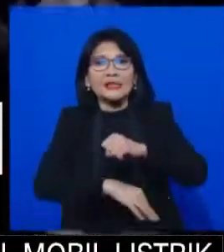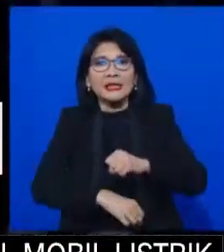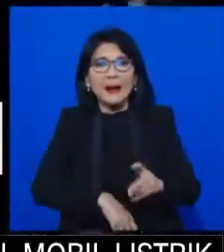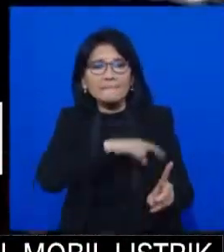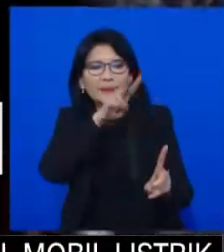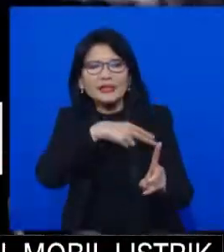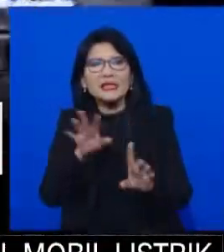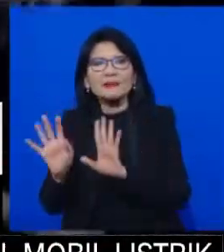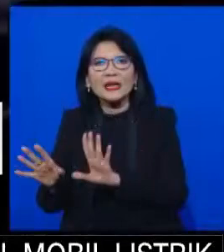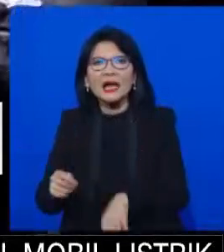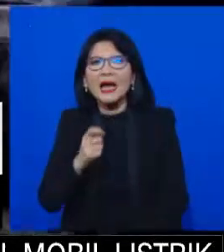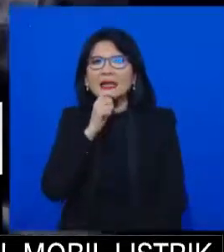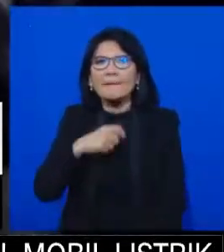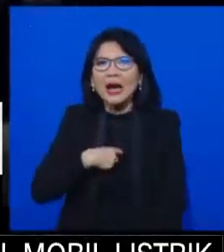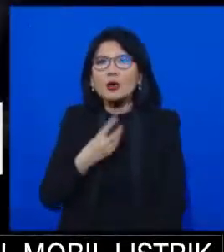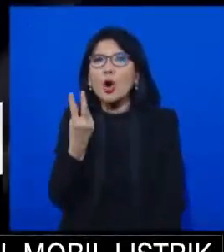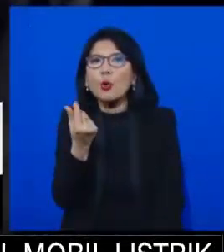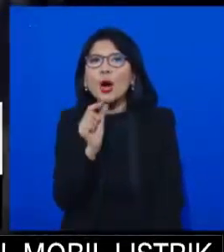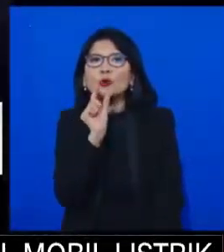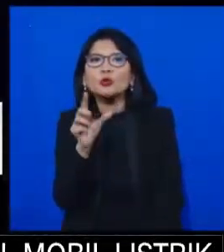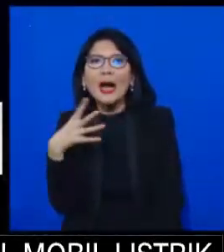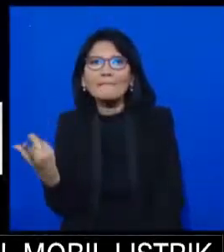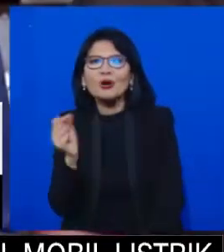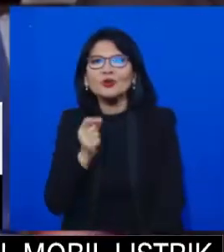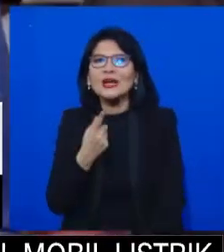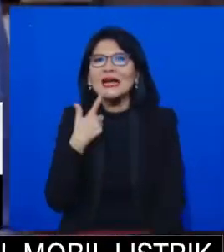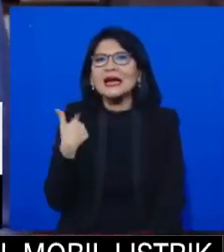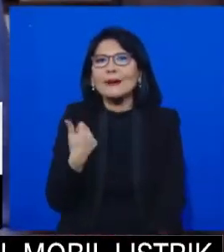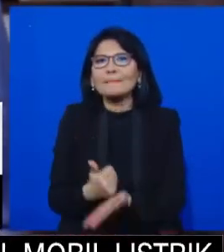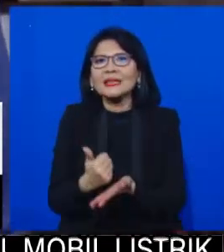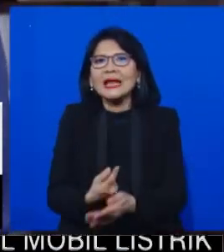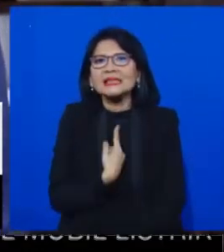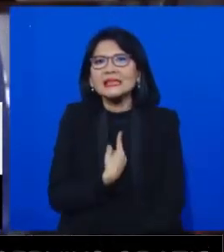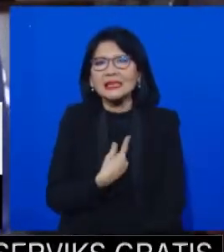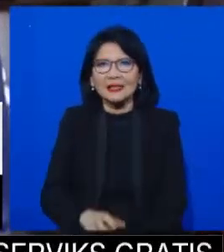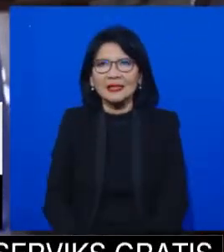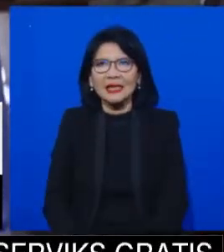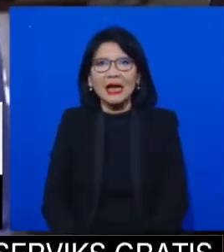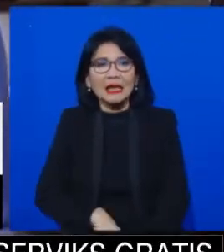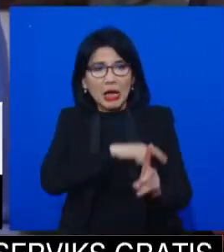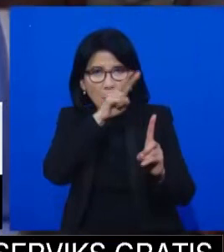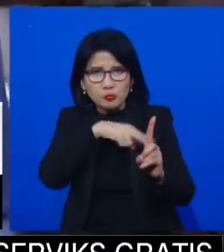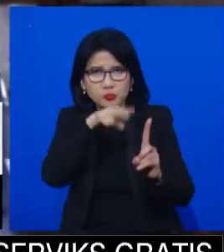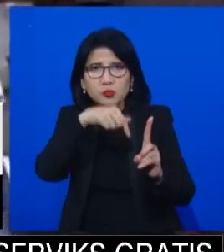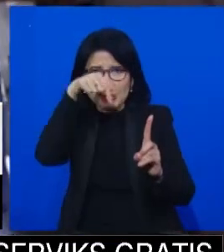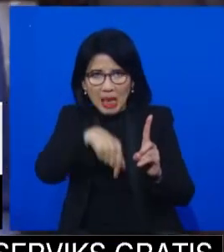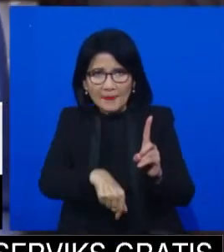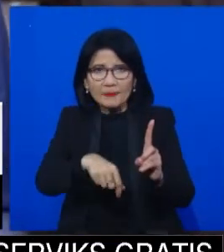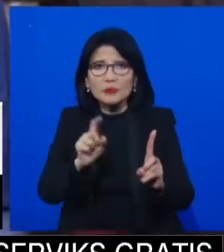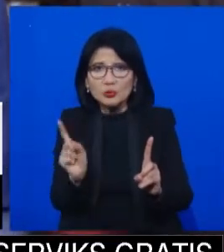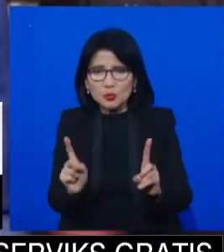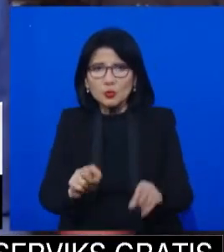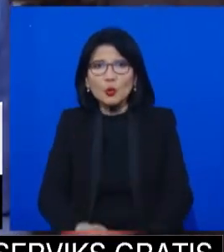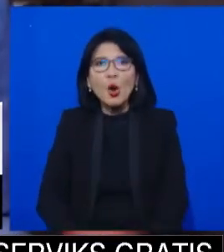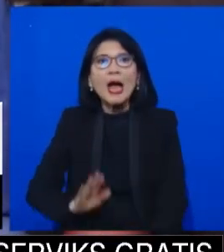sementara, tersangka mengaku uang digunakan untuk kepentingan pribadi. Kita laksanakan pemeriksaan mendalam dulu di Polrestabes Bandung. Nanti